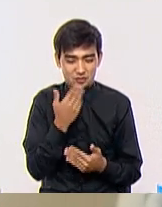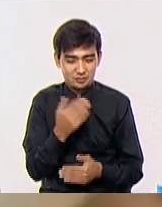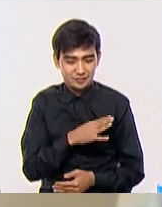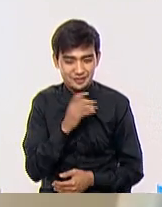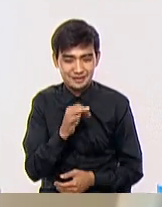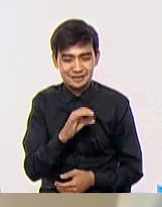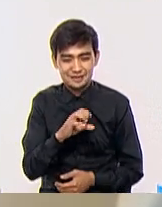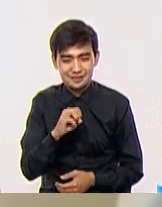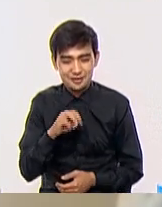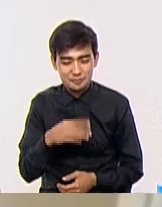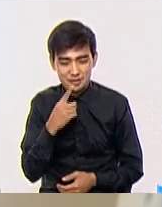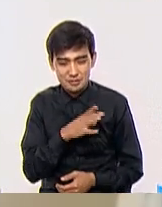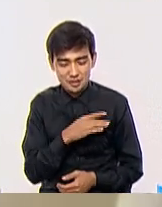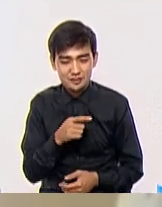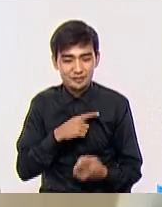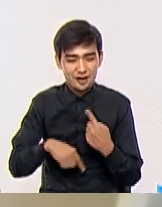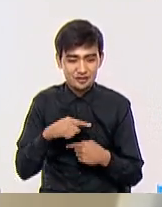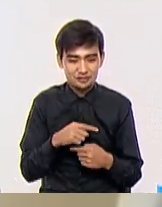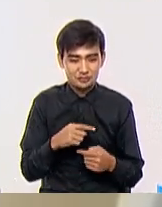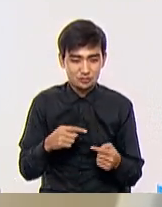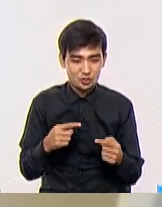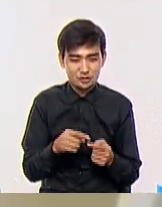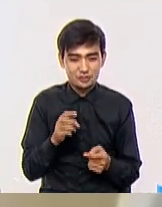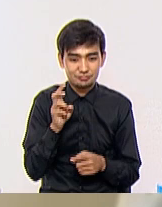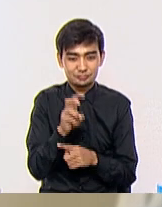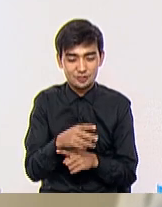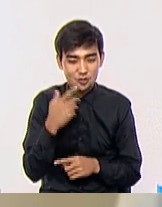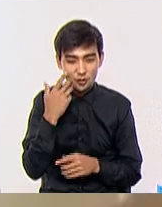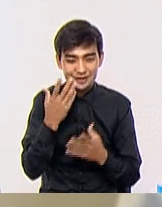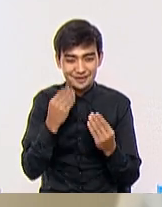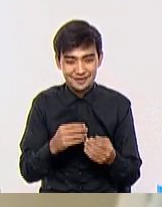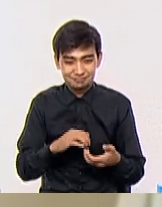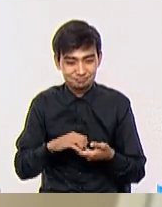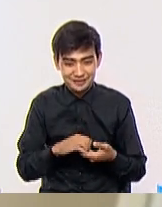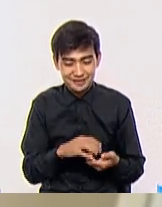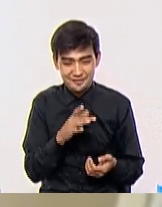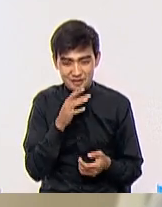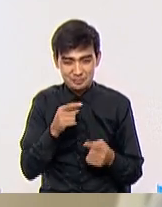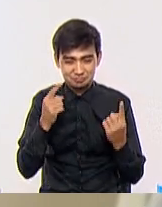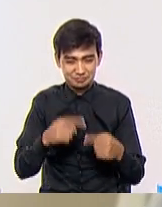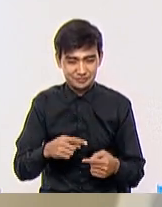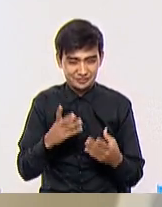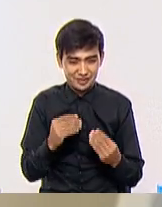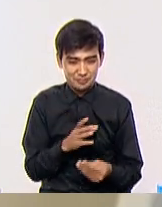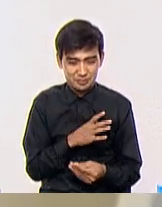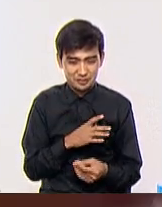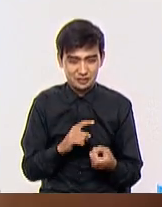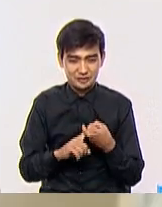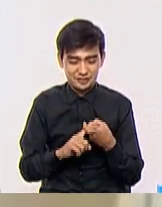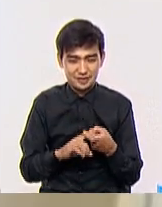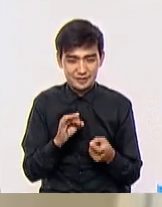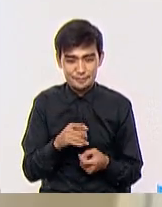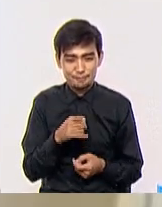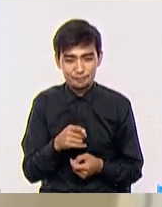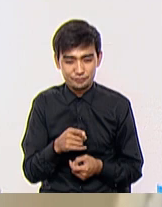нәрсе айтты. Біздің балуандар тура олимпиадаға барып күресетін күндері кризис күндеріне тап келеді. Яғни